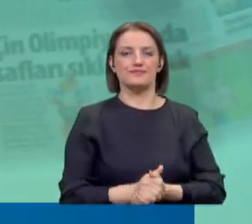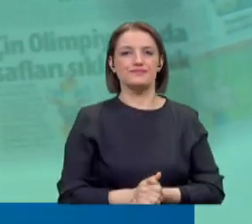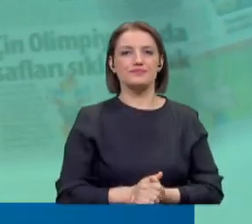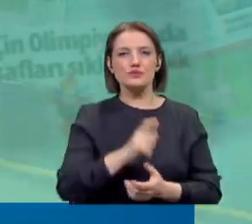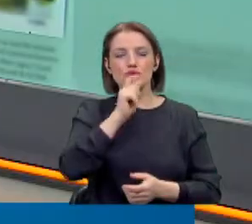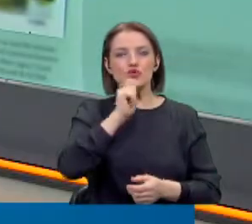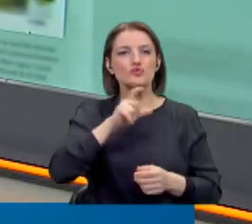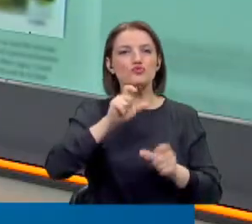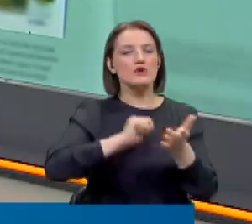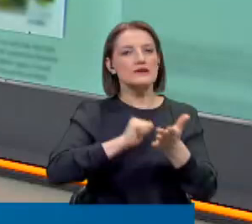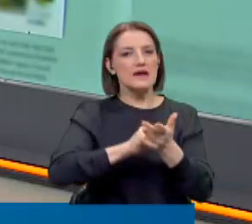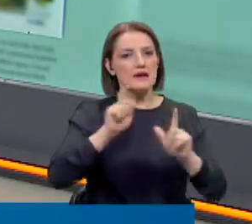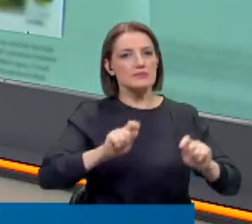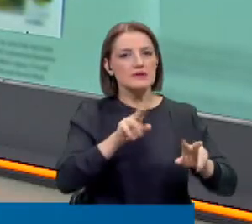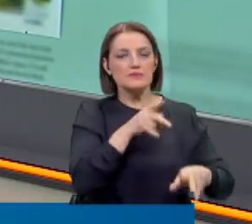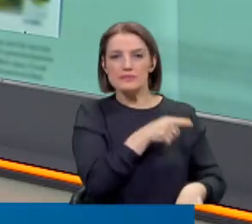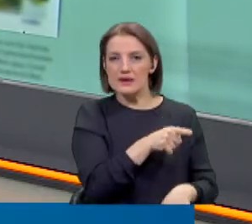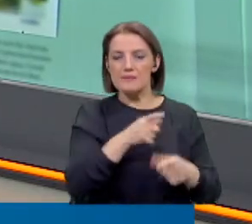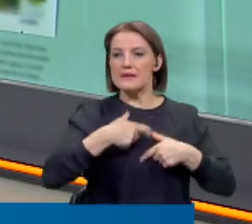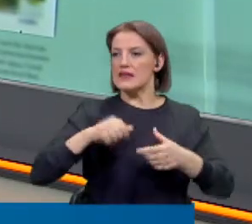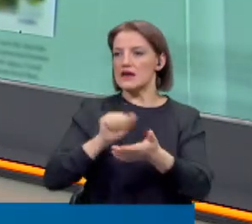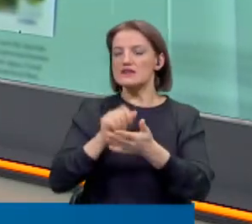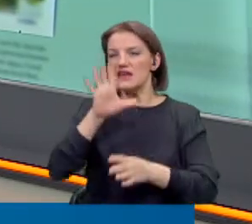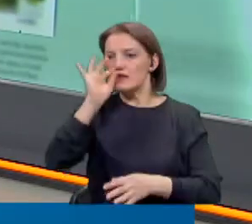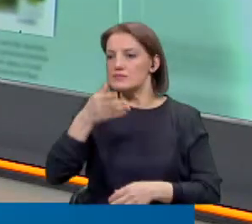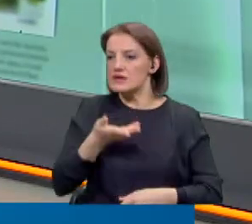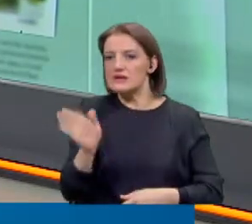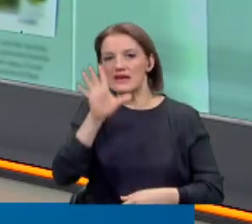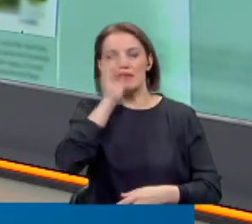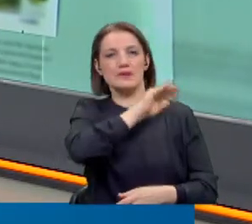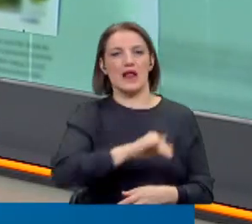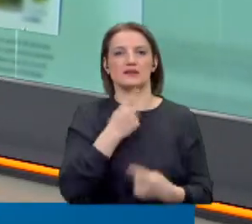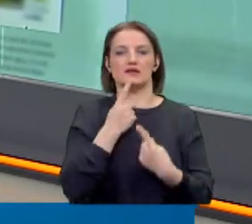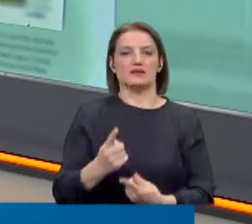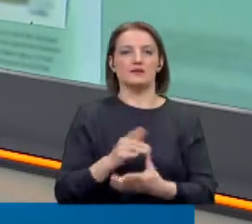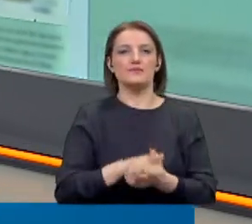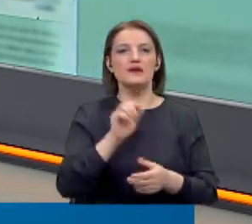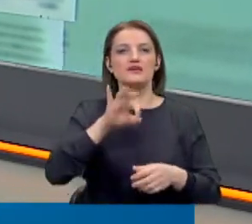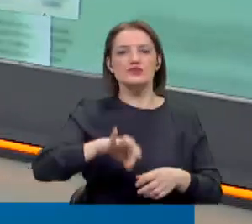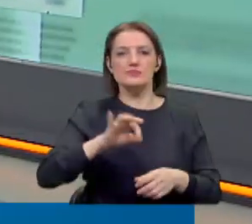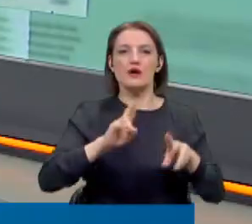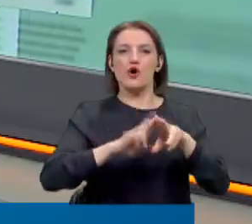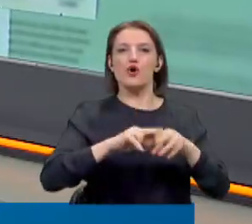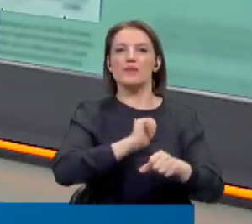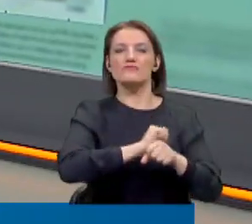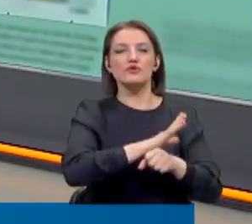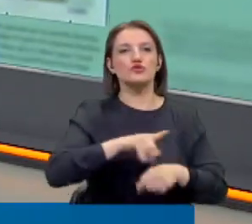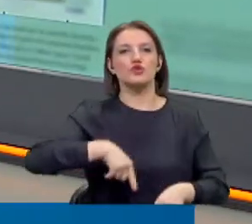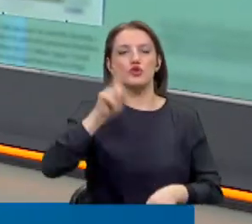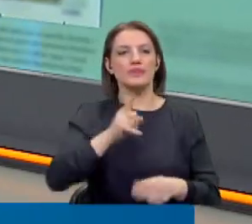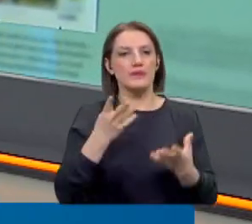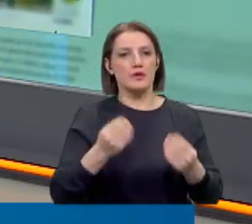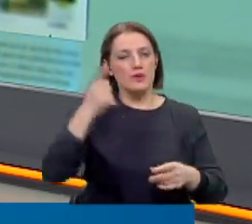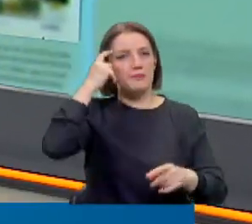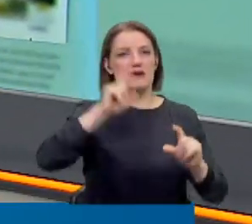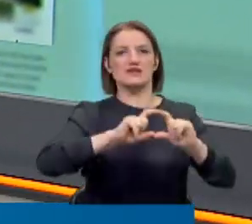Sözcü gazetesinin yapmış olduğu gibi milli gazetede kimler gitti kimler geldi dedi Şimdi coronavirüs gündemine geri dönecek olursak ve